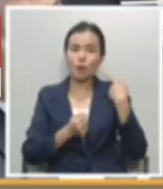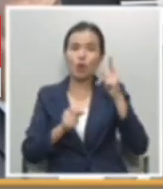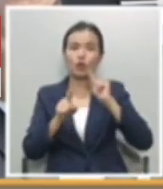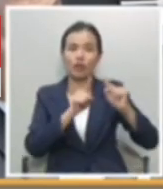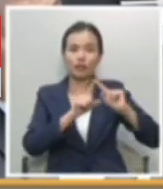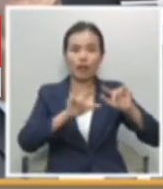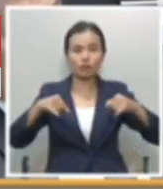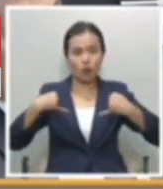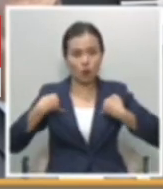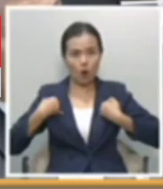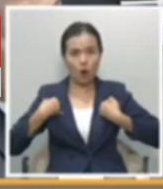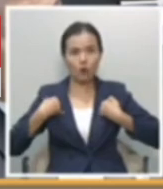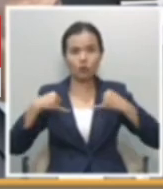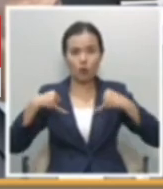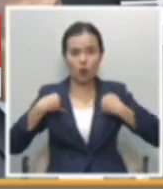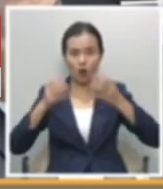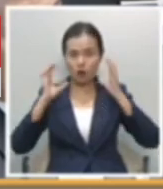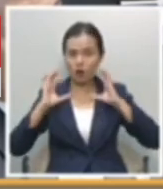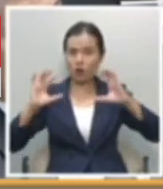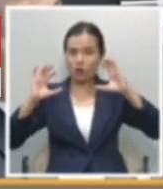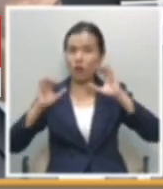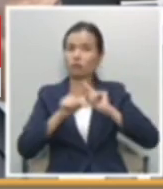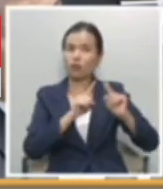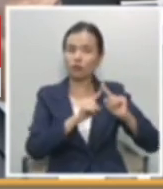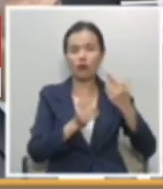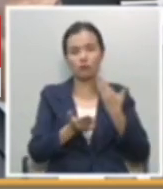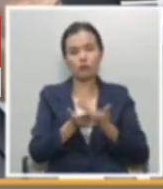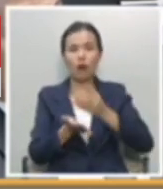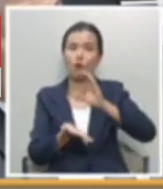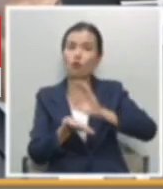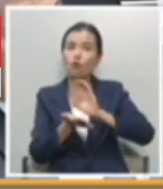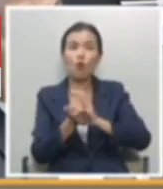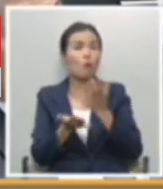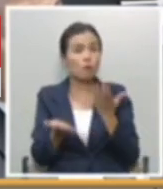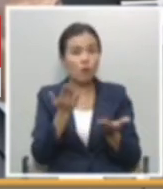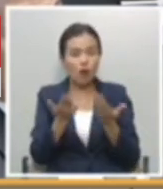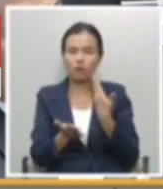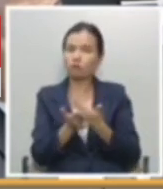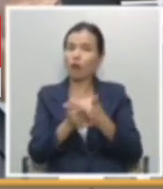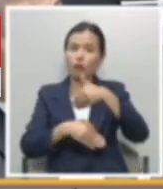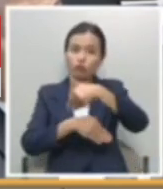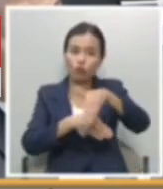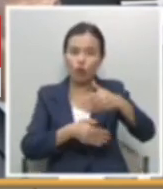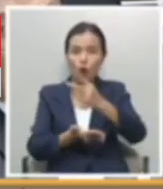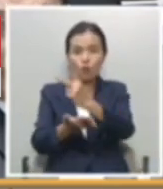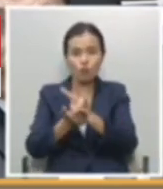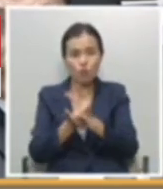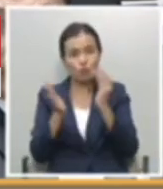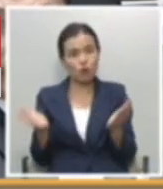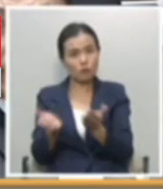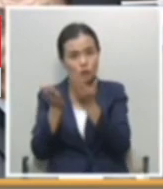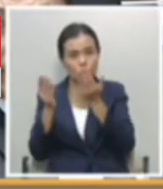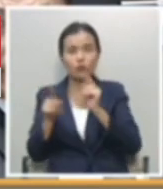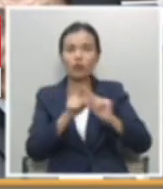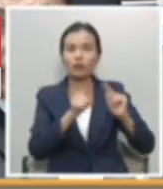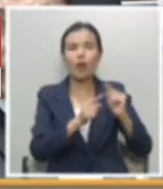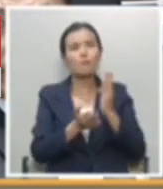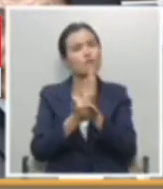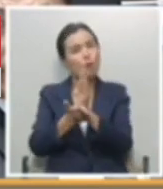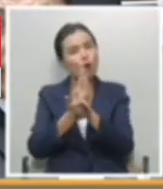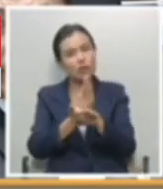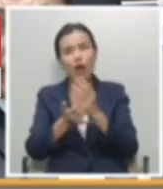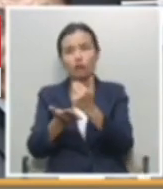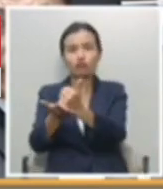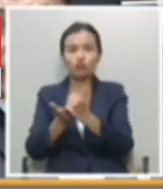หรืออยู่ในความครอบครองของรัฐไม่ว่าจะเป็นเงินงบประมาณเงินนอกงบประมาณเงินกู้เงินอุดหนุนเงินบริจาคหรือเงินช่วยเหลือจาก